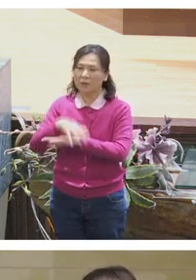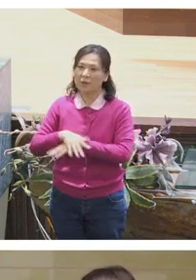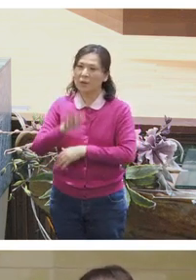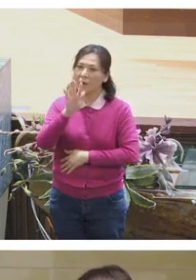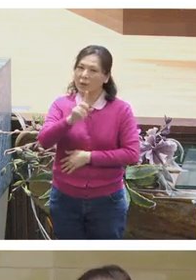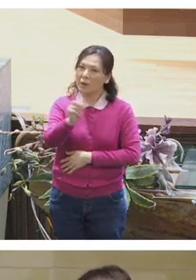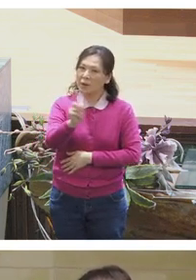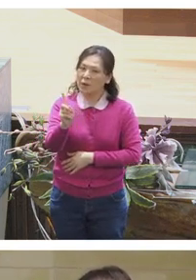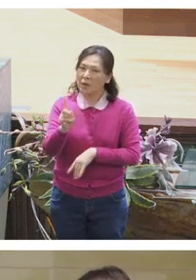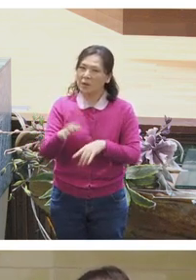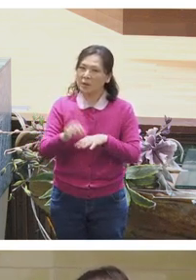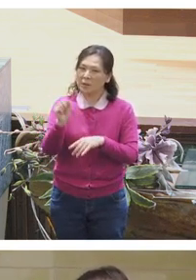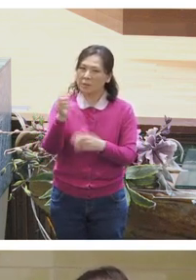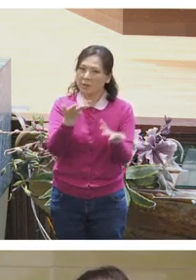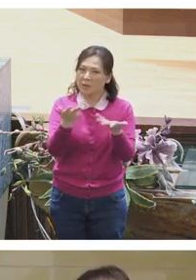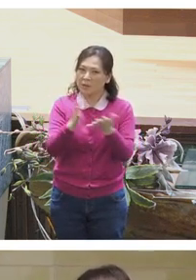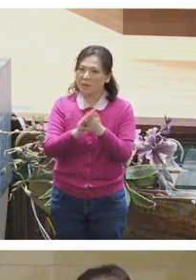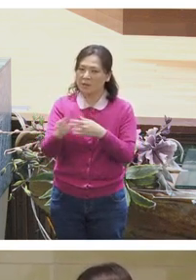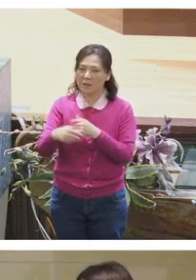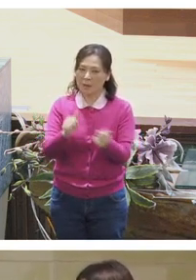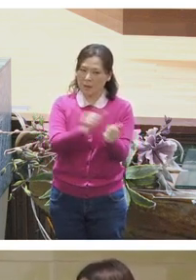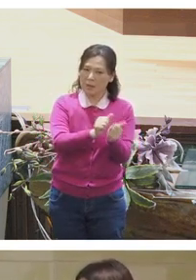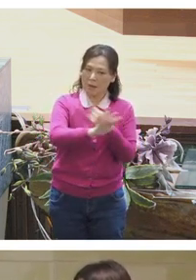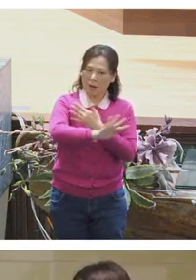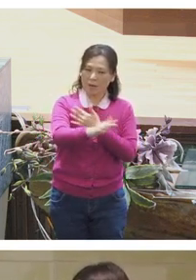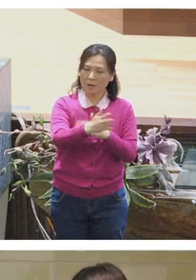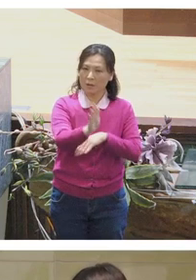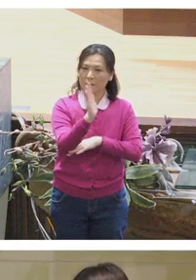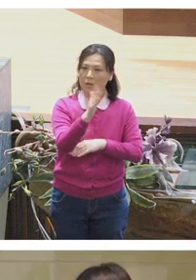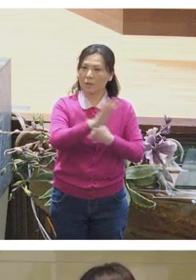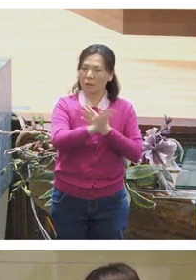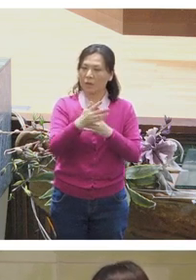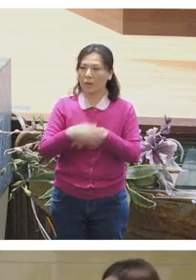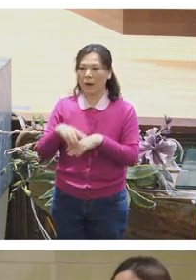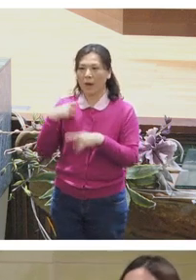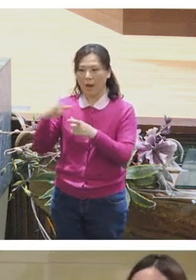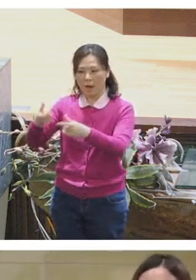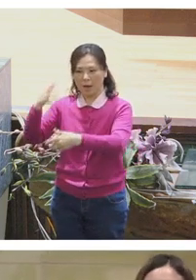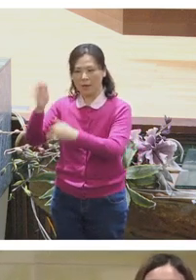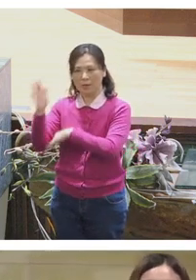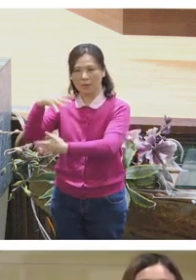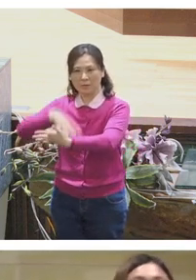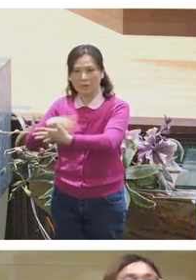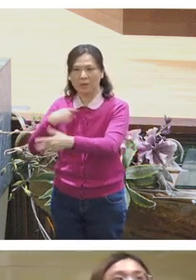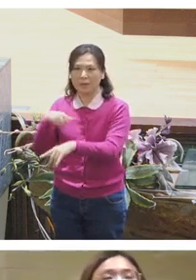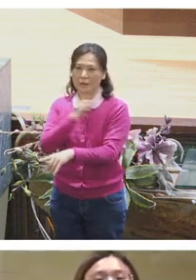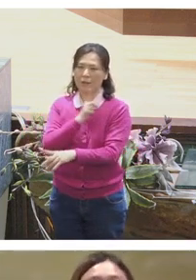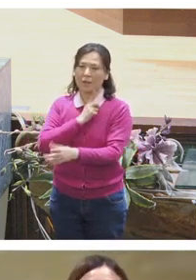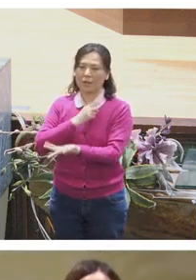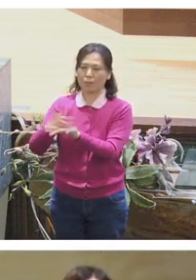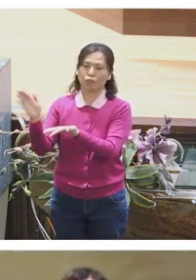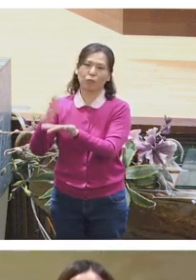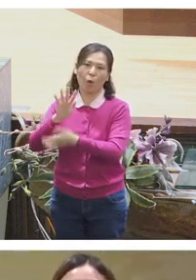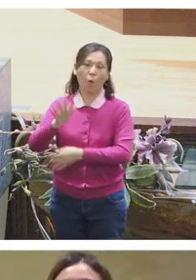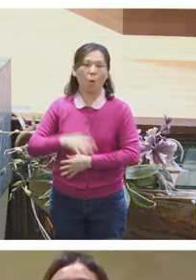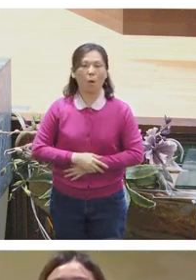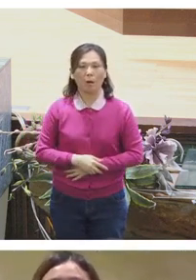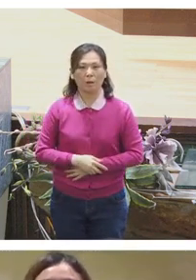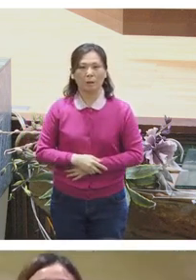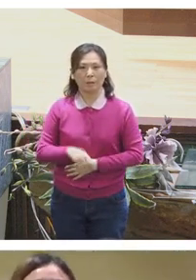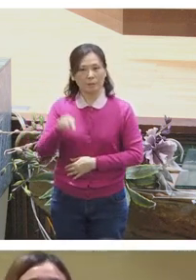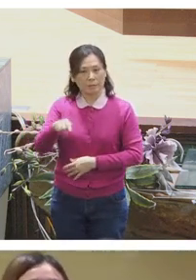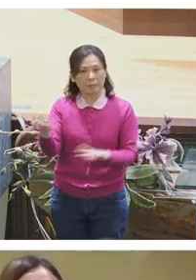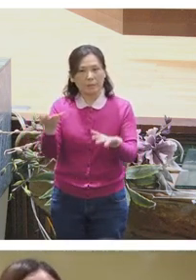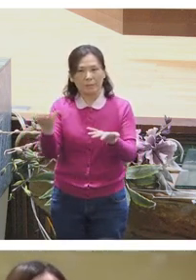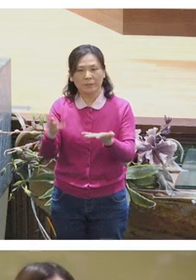题原本需要靠政府外部力量问责，回到政府内制度化的问责？那这个题目就麻烦大